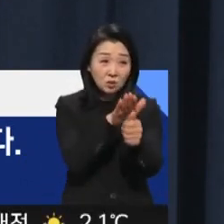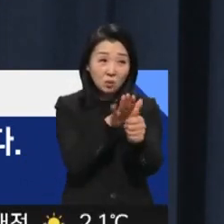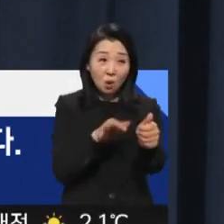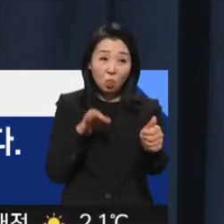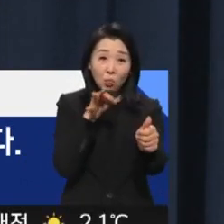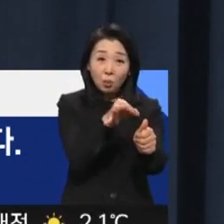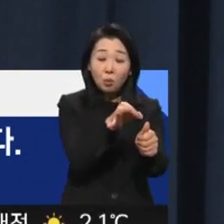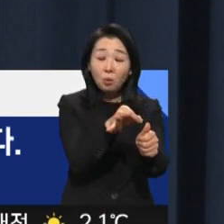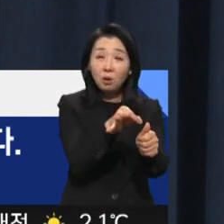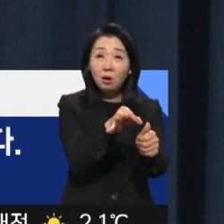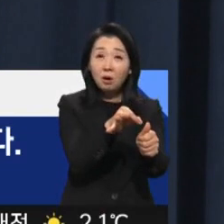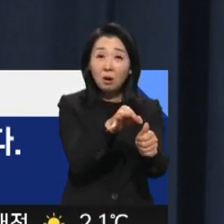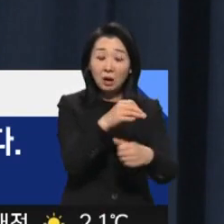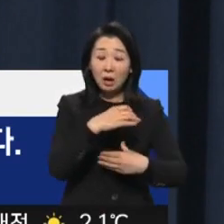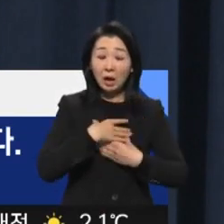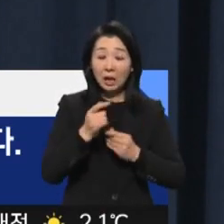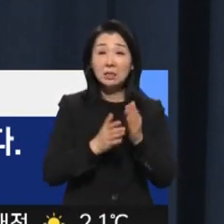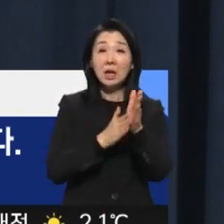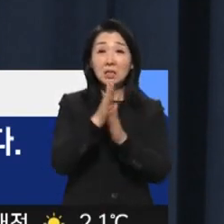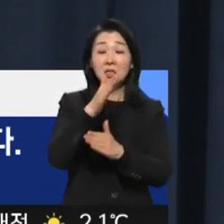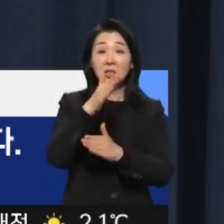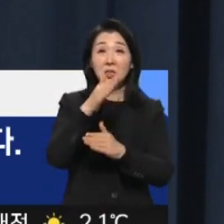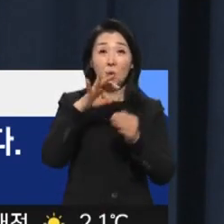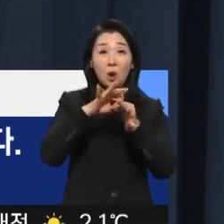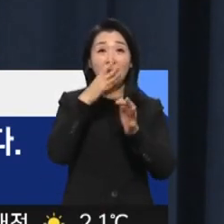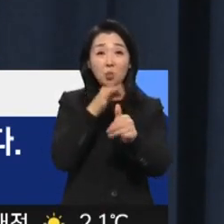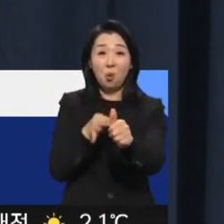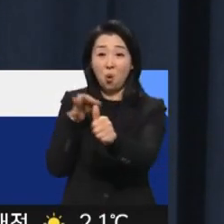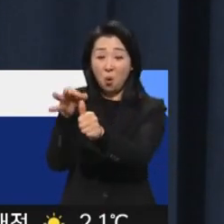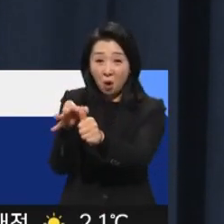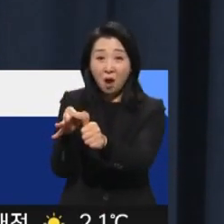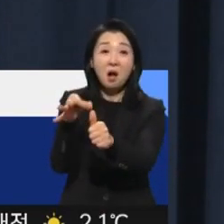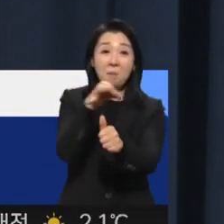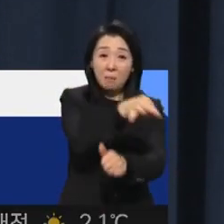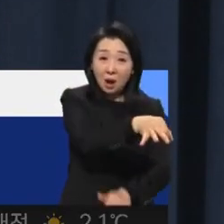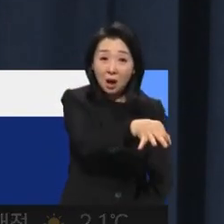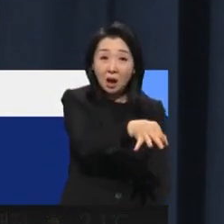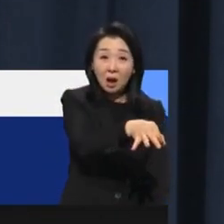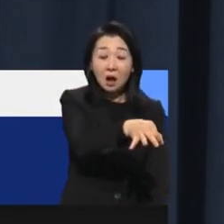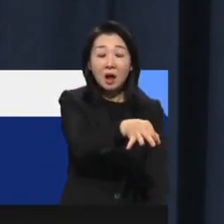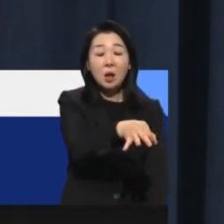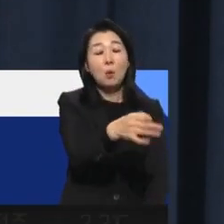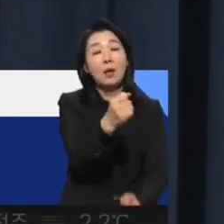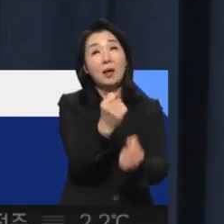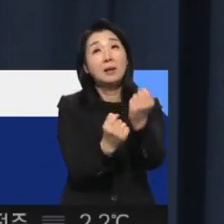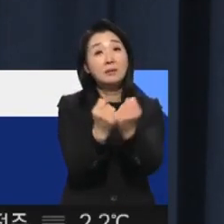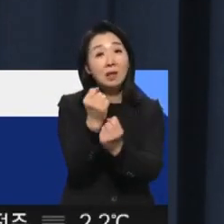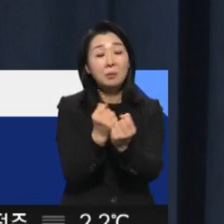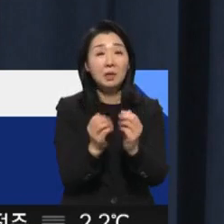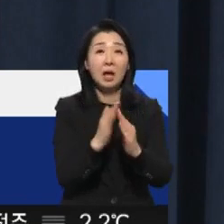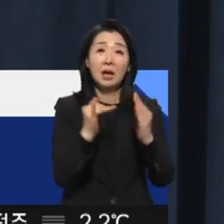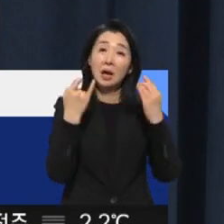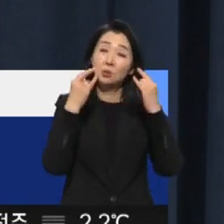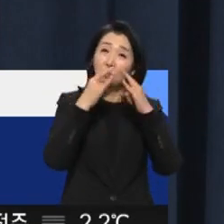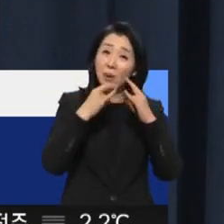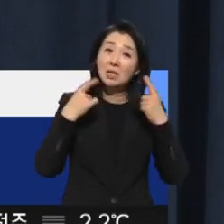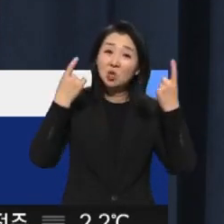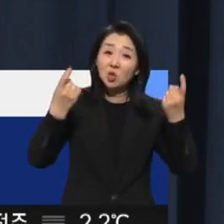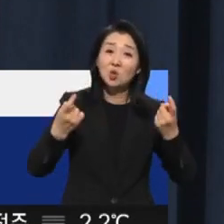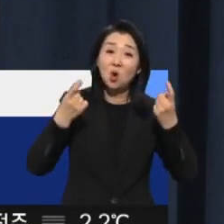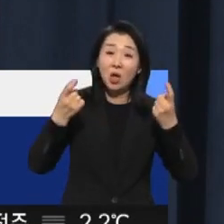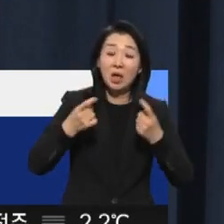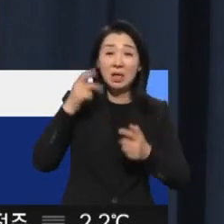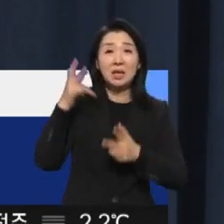경우 전액 안산시를 통해 집행되어 종북 내용의 세미나 개최, 가족 펜션 여행 등